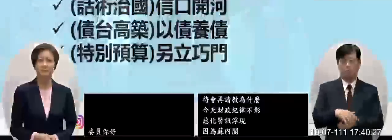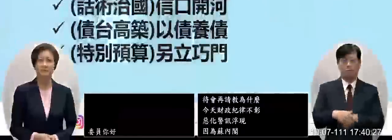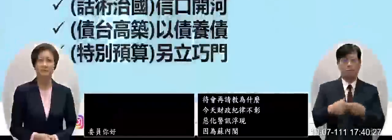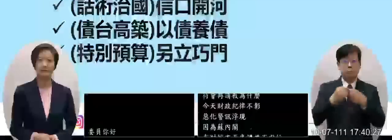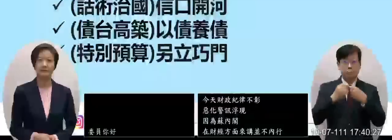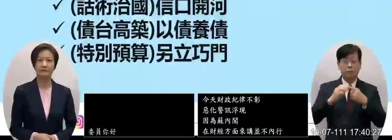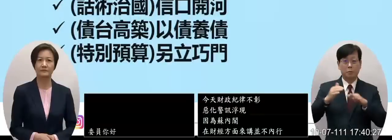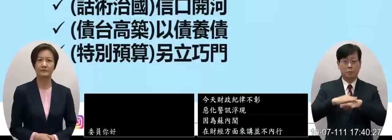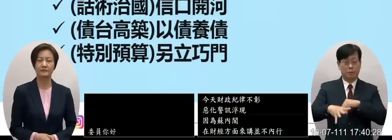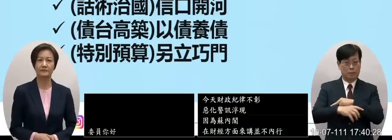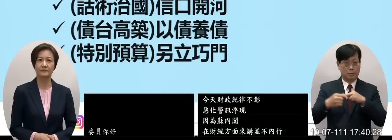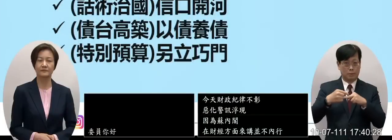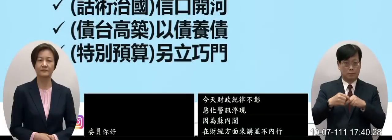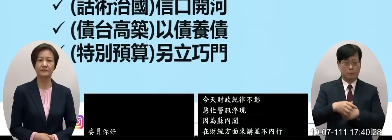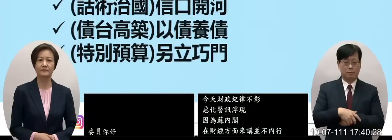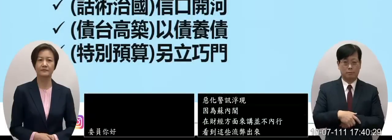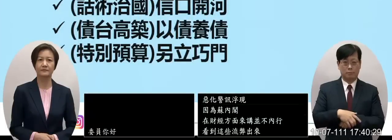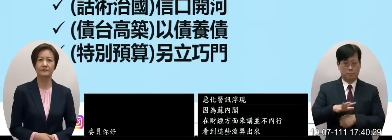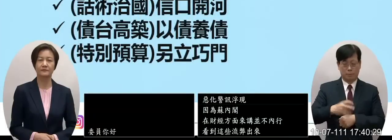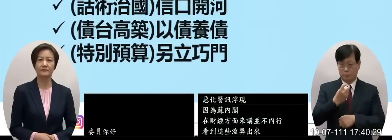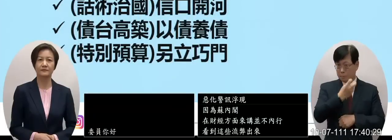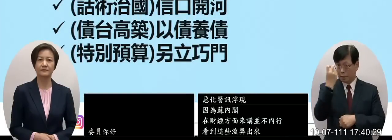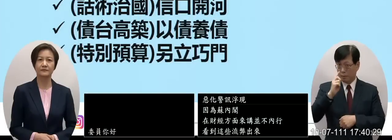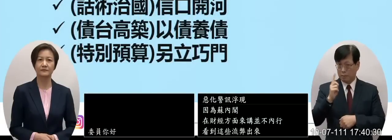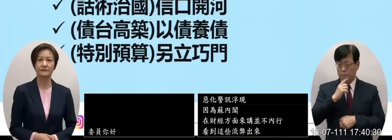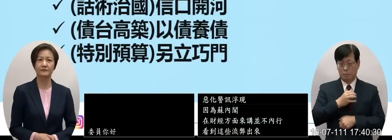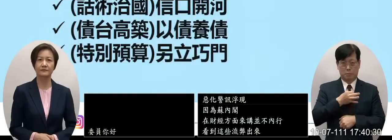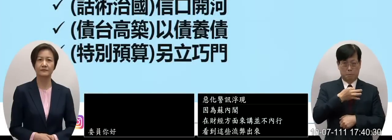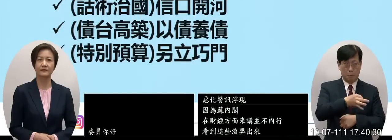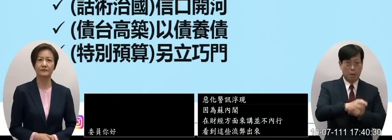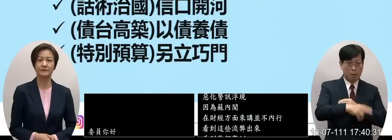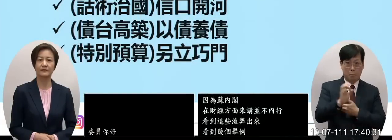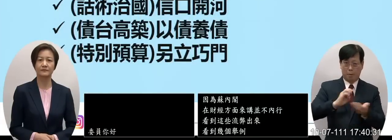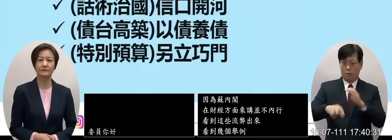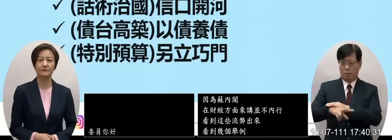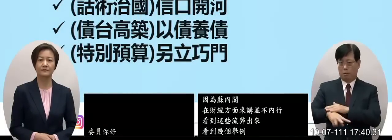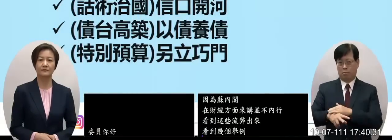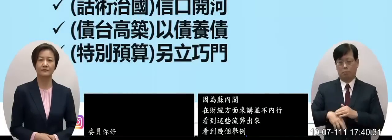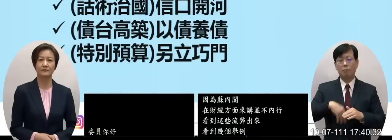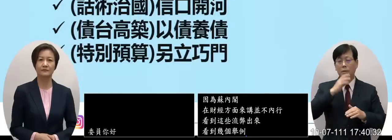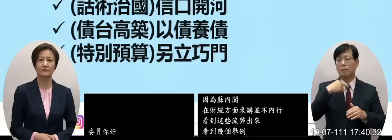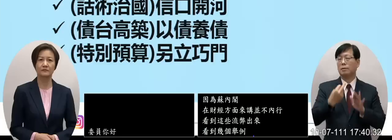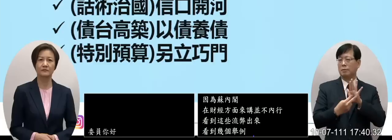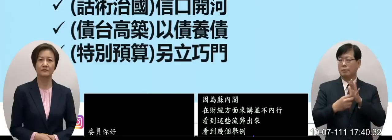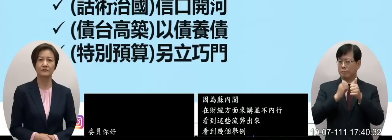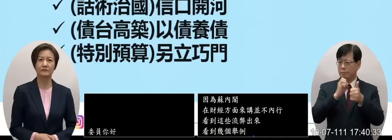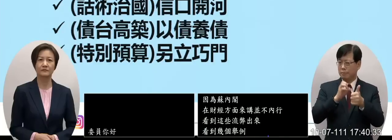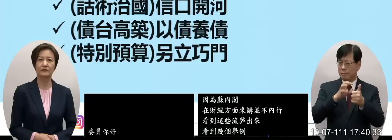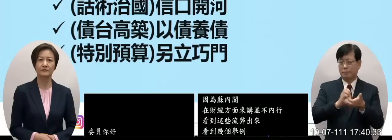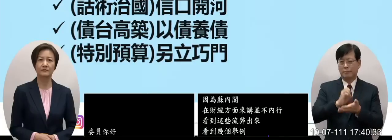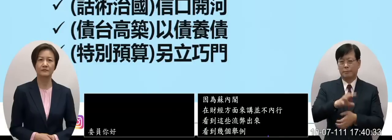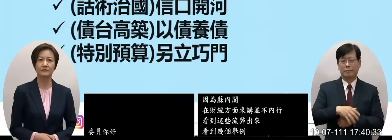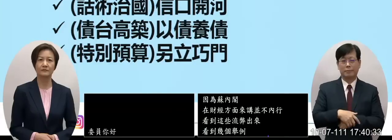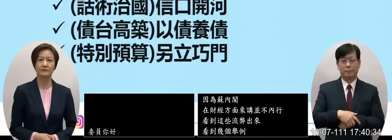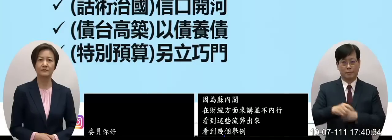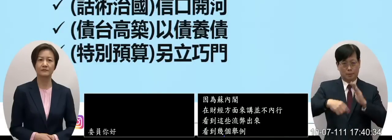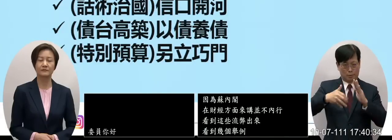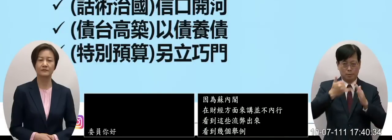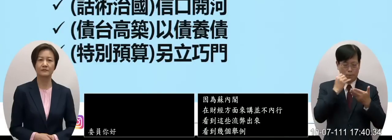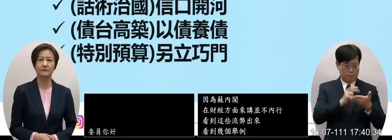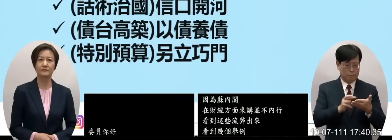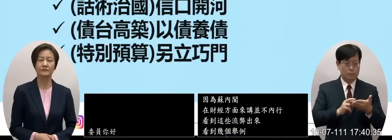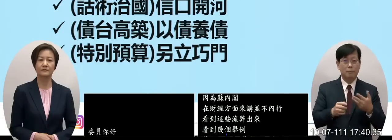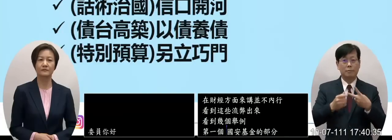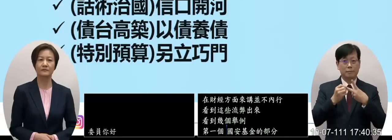个呢，国安基金的部分，我们看到的是买空卖空，我待会会逐一把这个内容跟院长报告，好，院长你可以看一